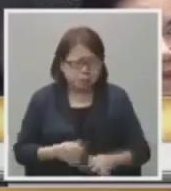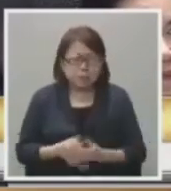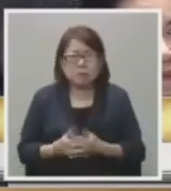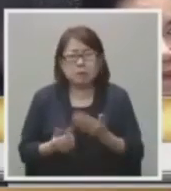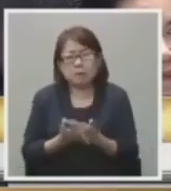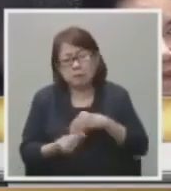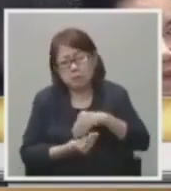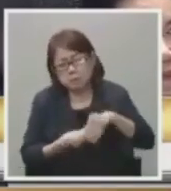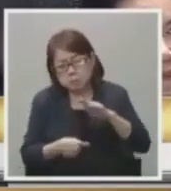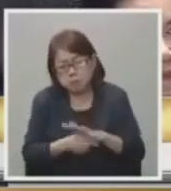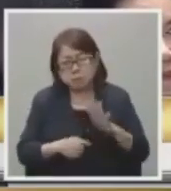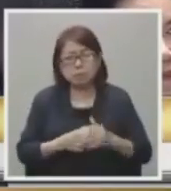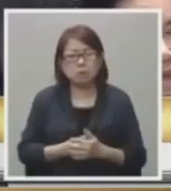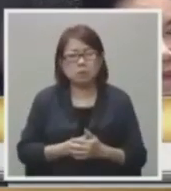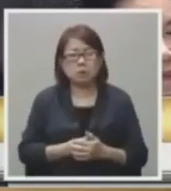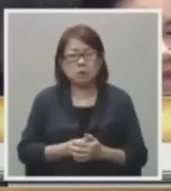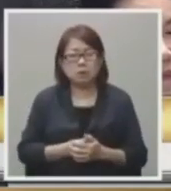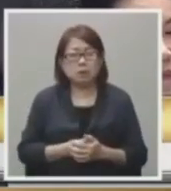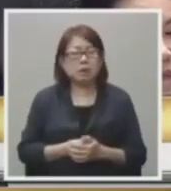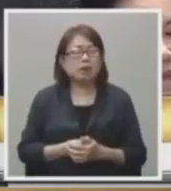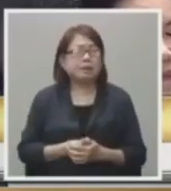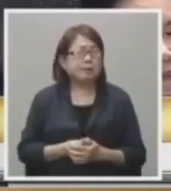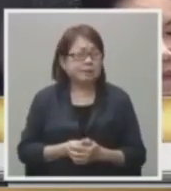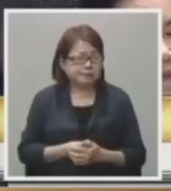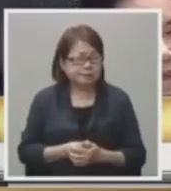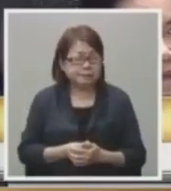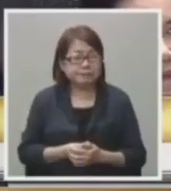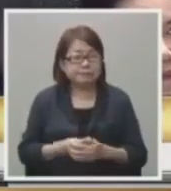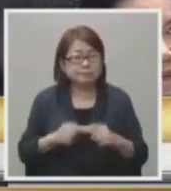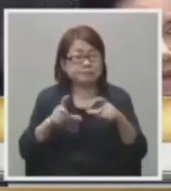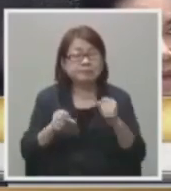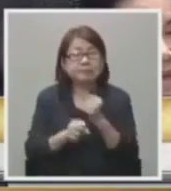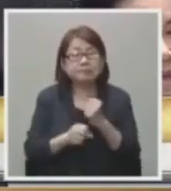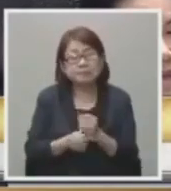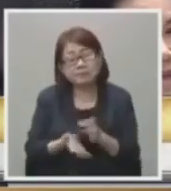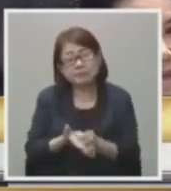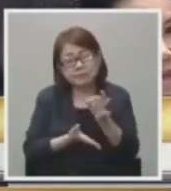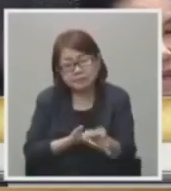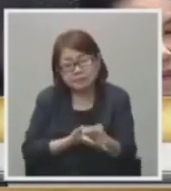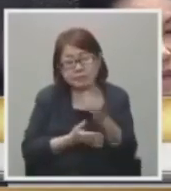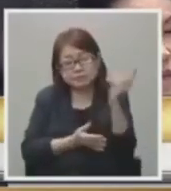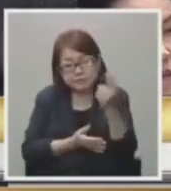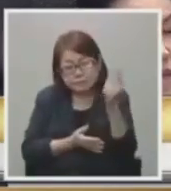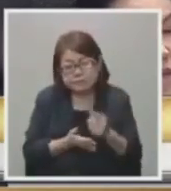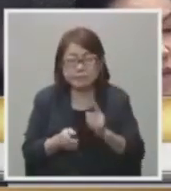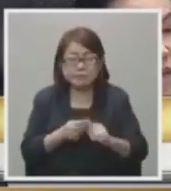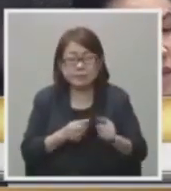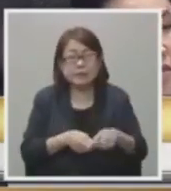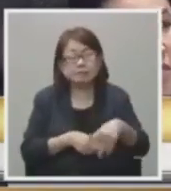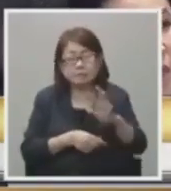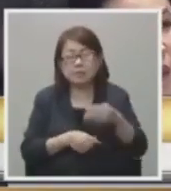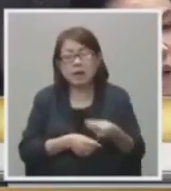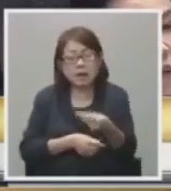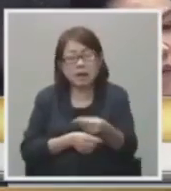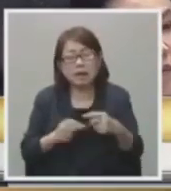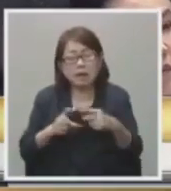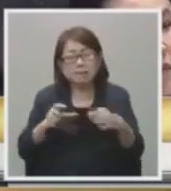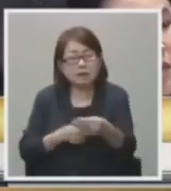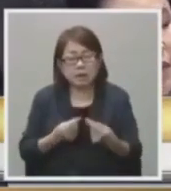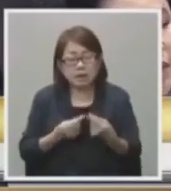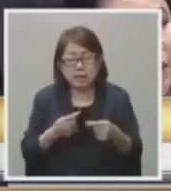มีทำไปเถอะครับไอ้ชิมช็อปใช้แล้วก็ไม่ว่าแล้วครับให้ไปเถอะครับแต่มันแก้ปัญห